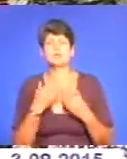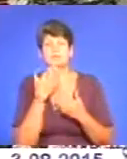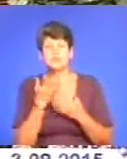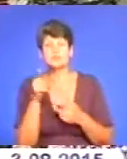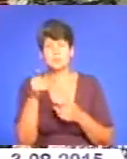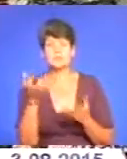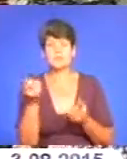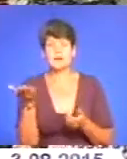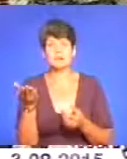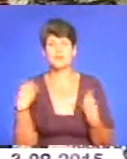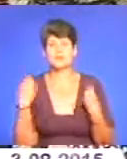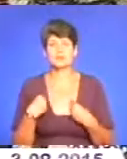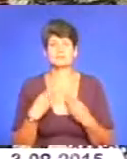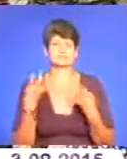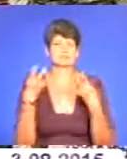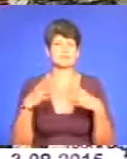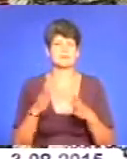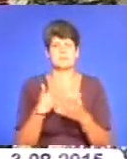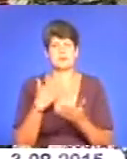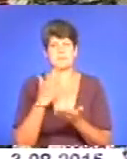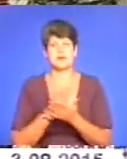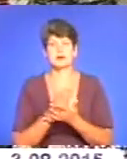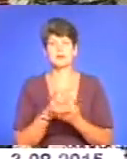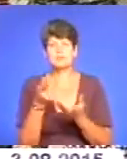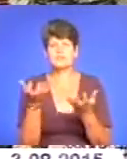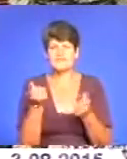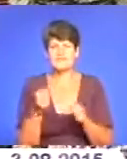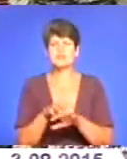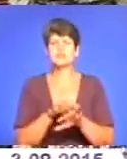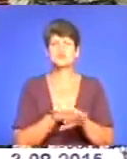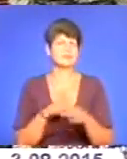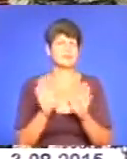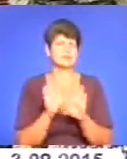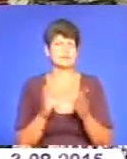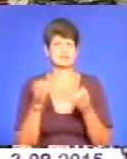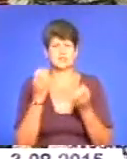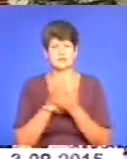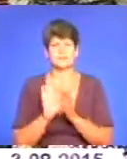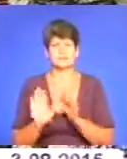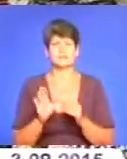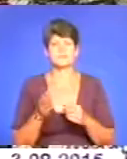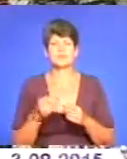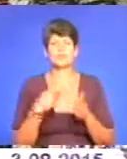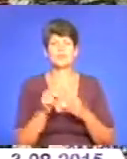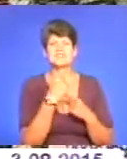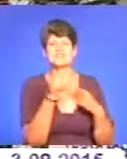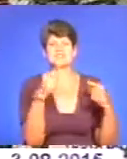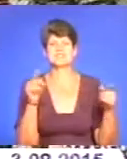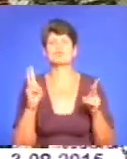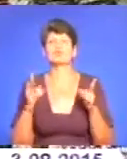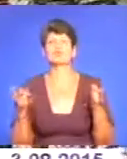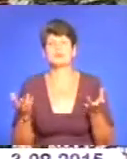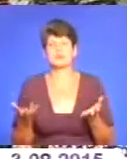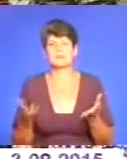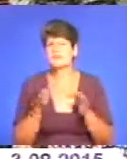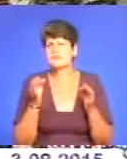тобі взяти куртку? Не треба, я маю. Олег, тобі взяти чоботи? Ні, я ще маю. Купіть іншим, яким більш потрібно.